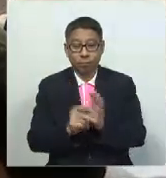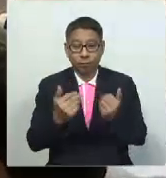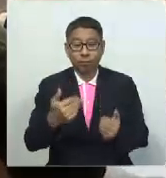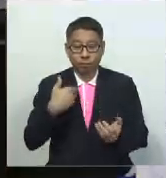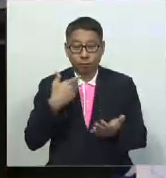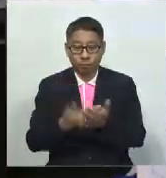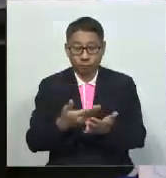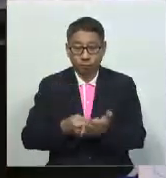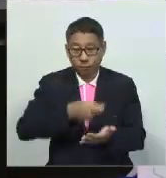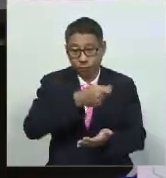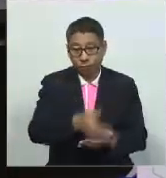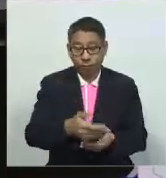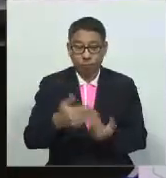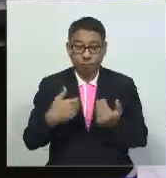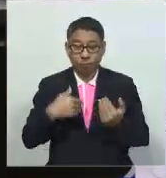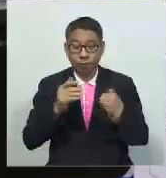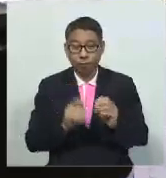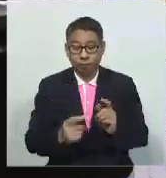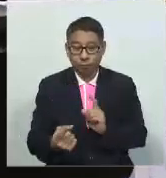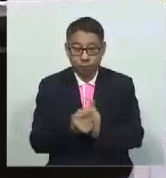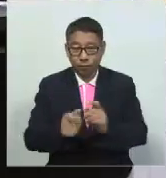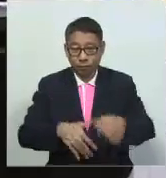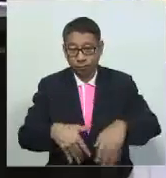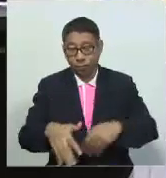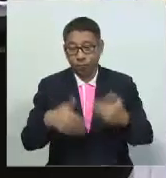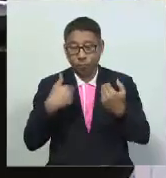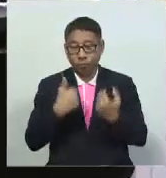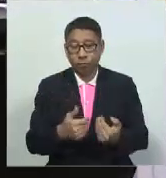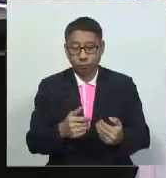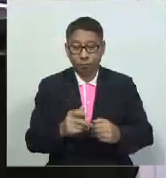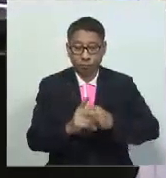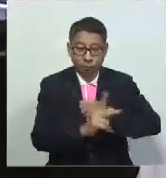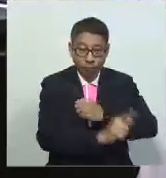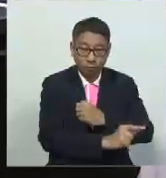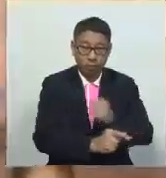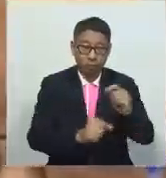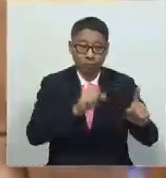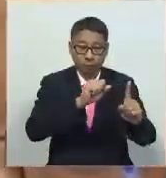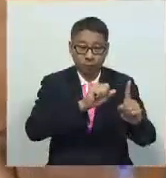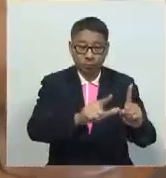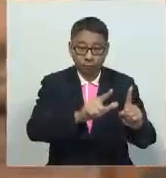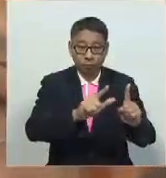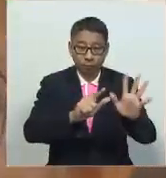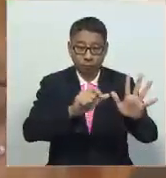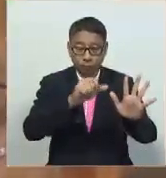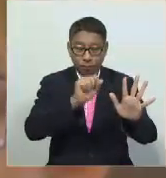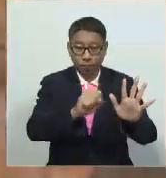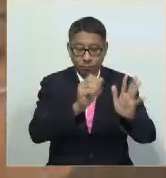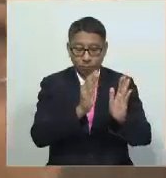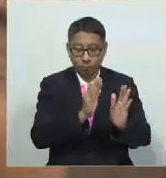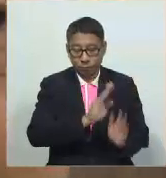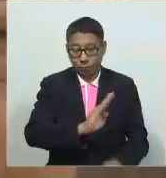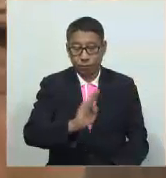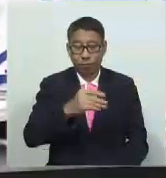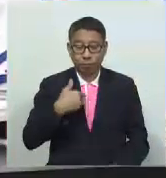หนดกรอบวงเงินค่าใช้จ่ายในการหาเสียงของผู้สมัครส.ส.เขตเลือกตั้งไว้คนละไม่เกิน 1.5 ล้านบาทส่วนการหา